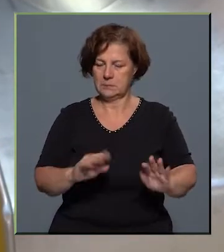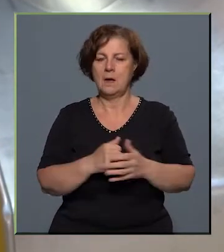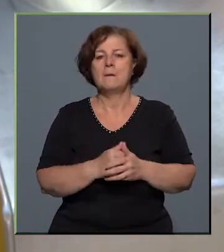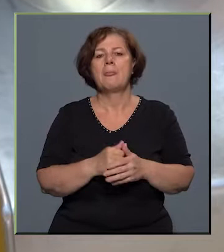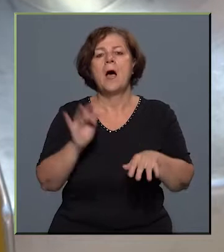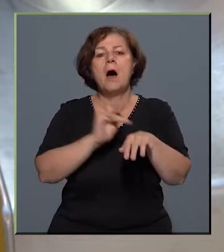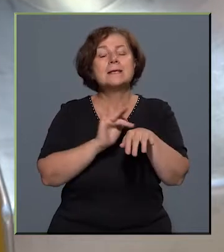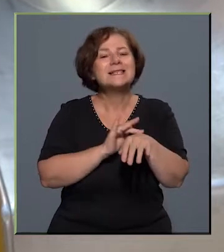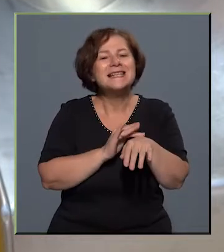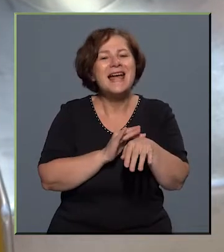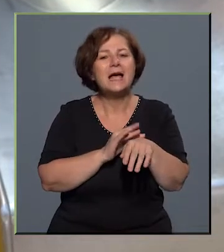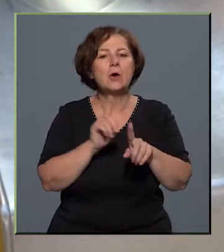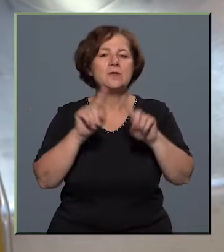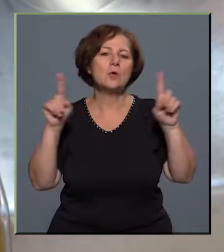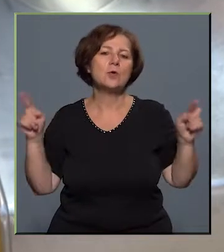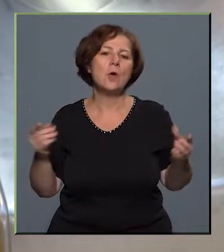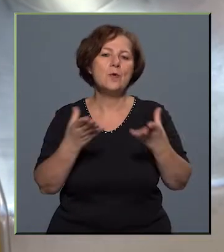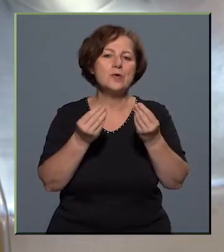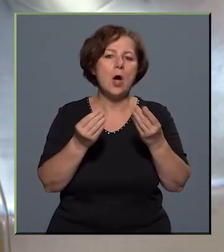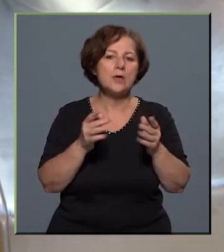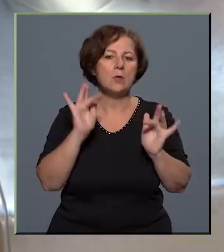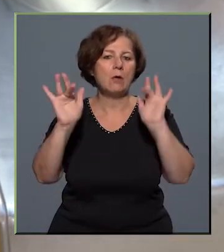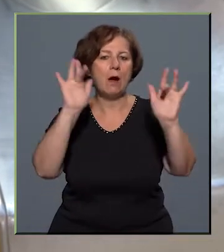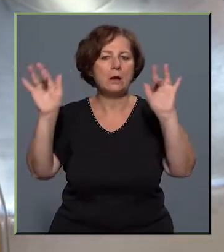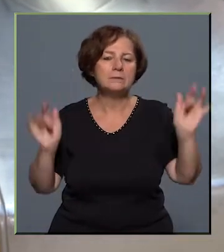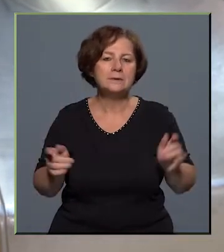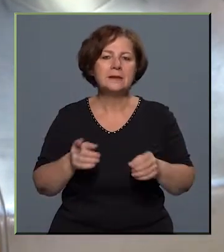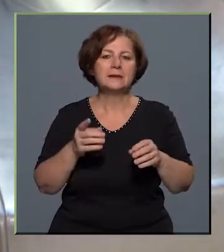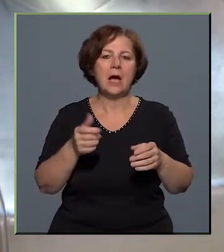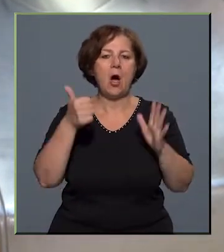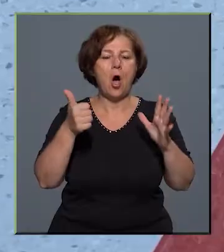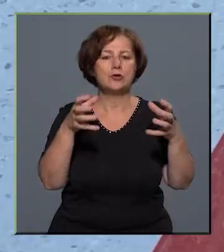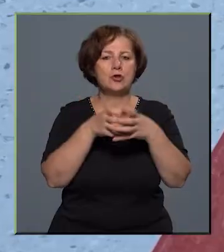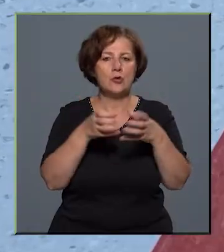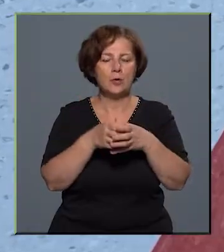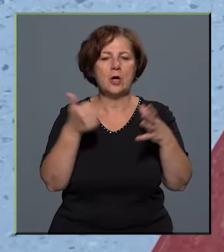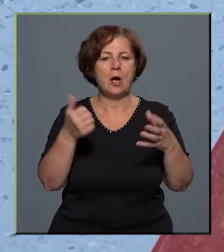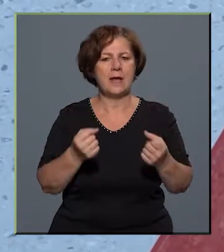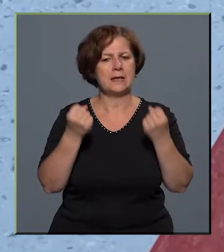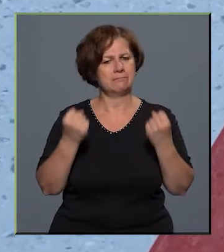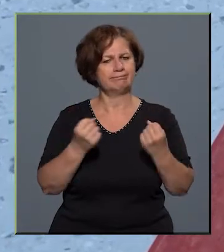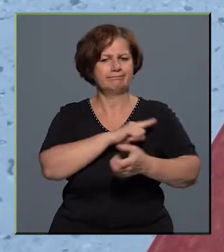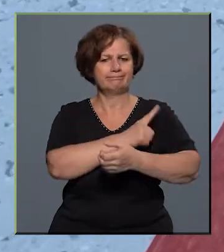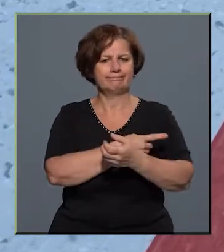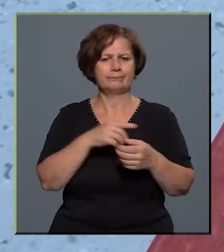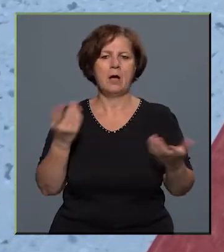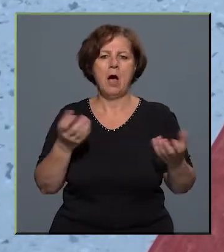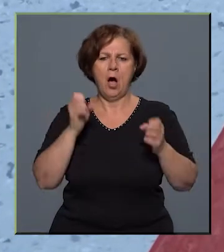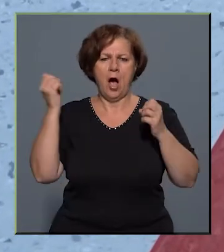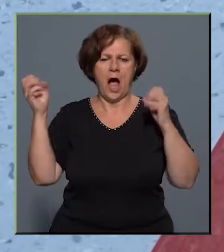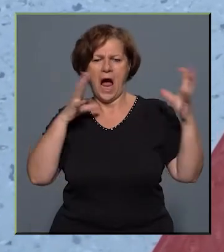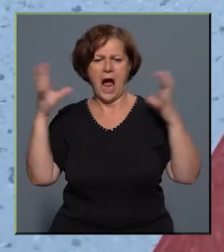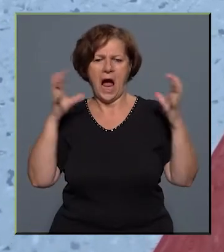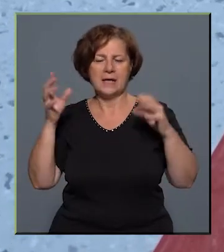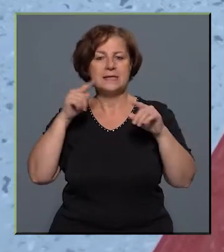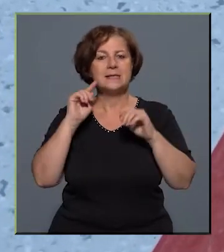A színek azok különböző anyagokkal jelennek meg, de próbáltuk a 6 csoportszobát 6 elég markánsan megjelenő halsány